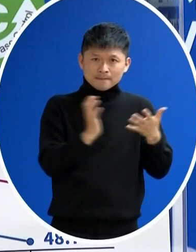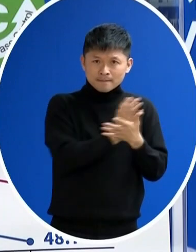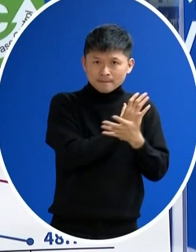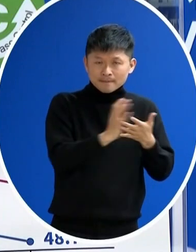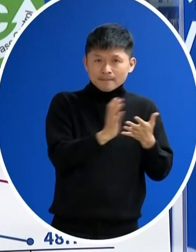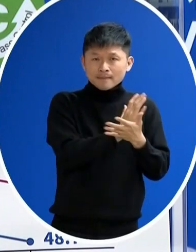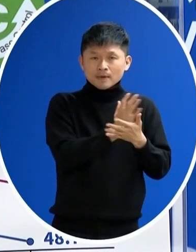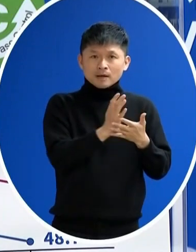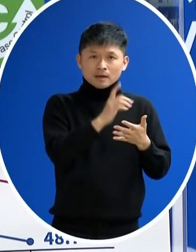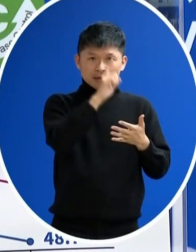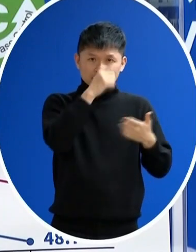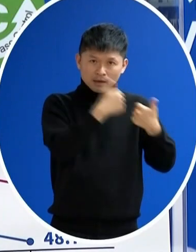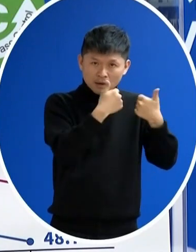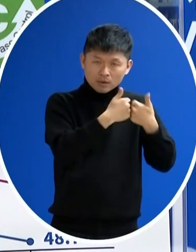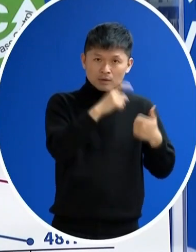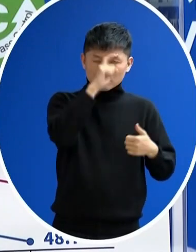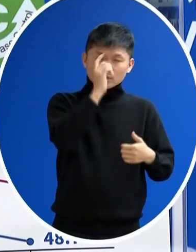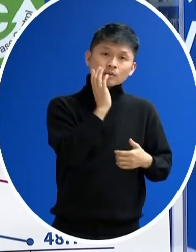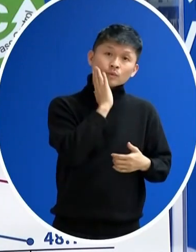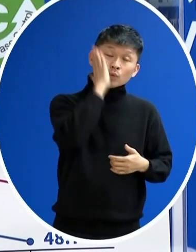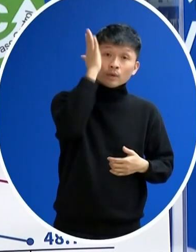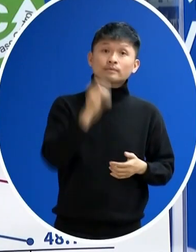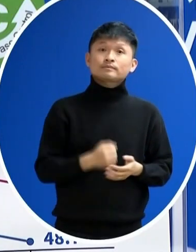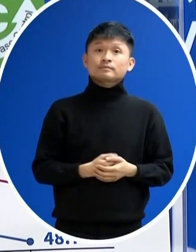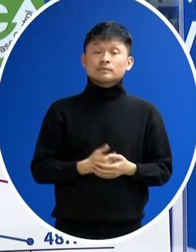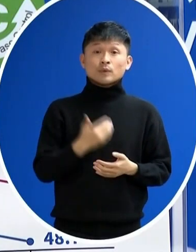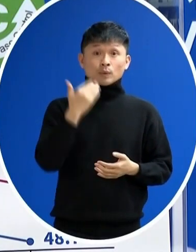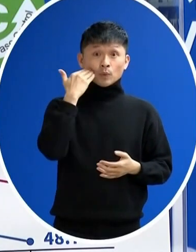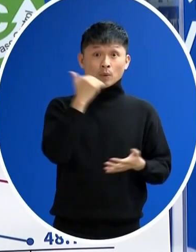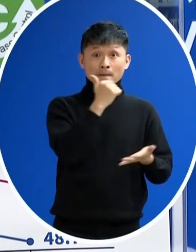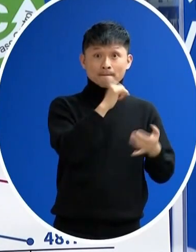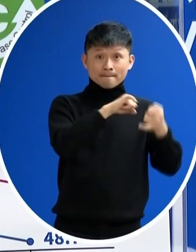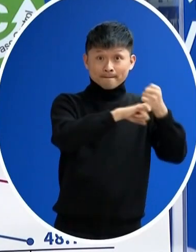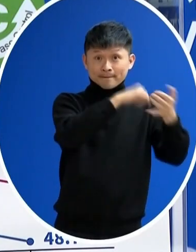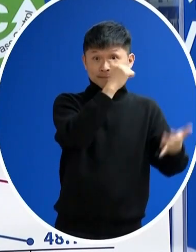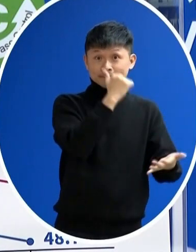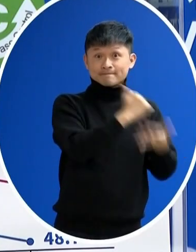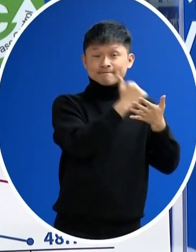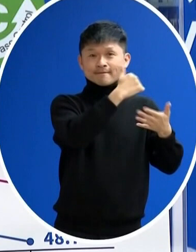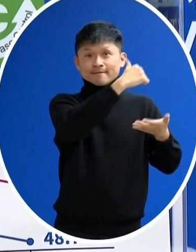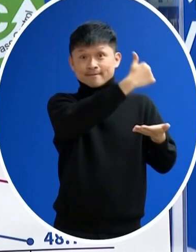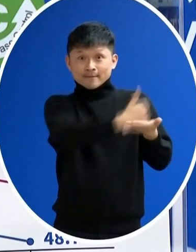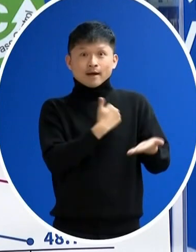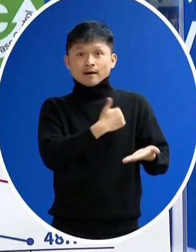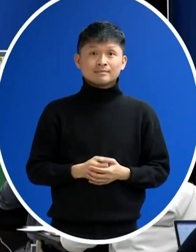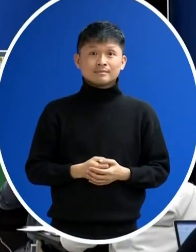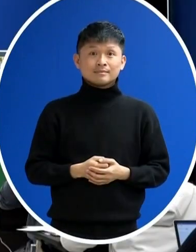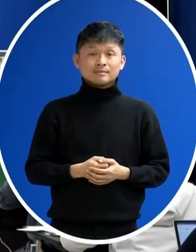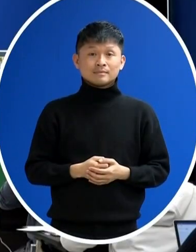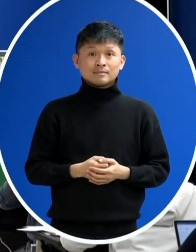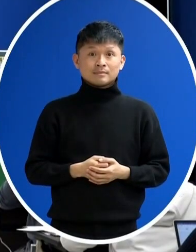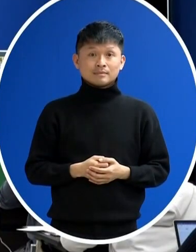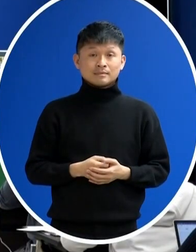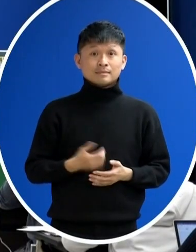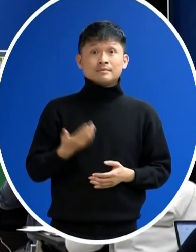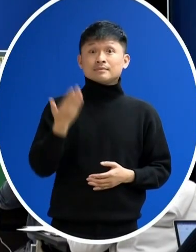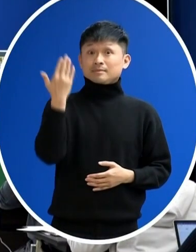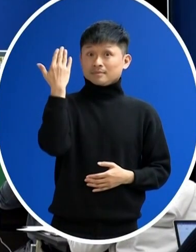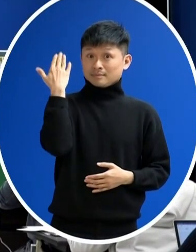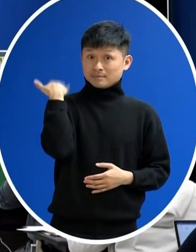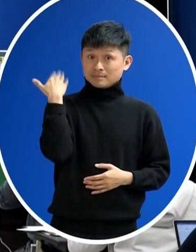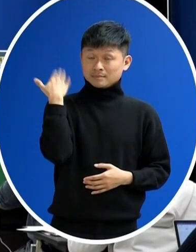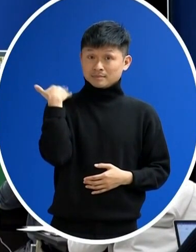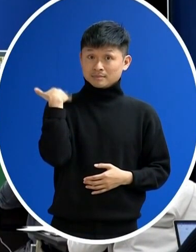更顺利。那一旦哈能够有进来的疫苗，我们就一定会跟大家来做报告。 我们之前